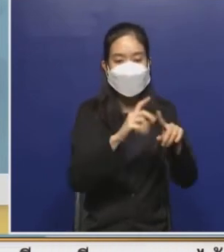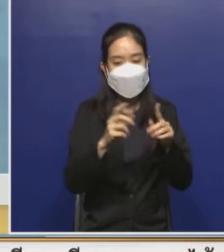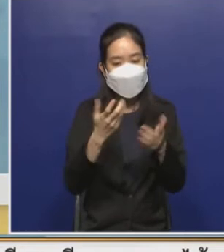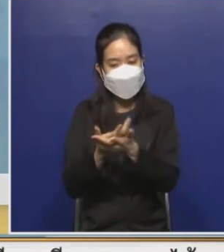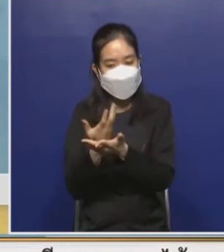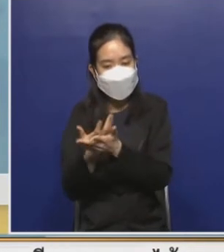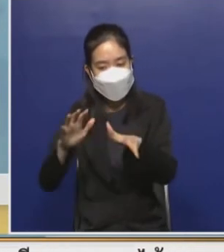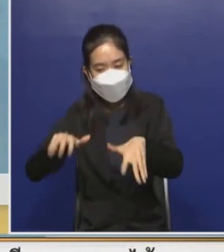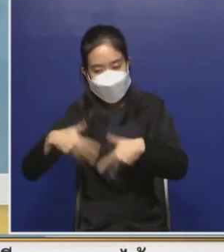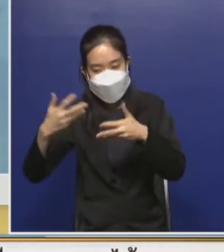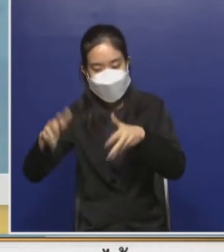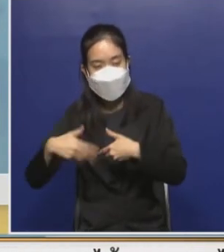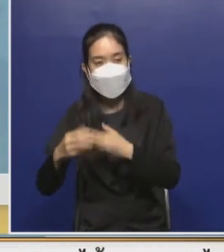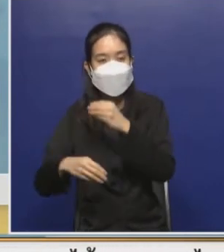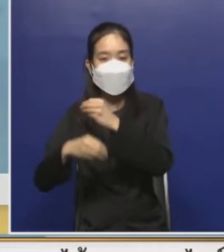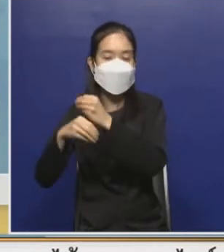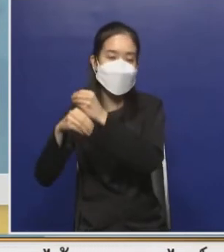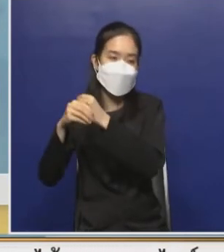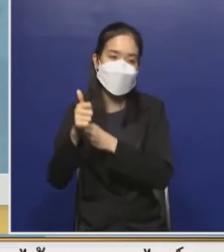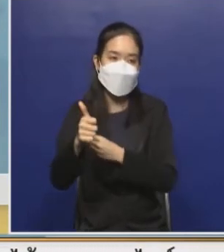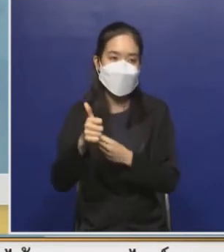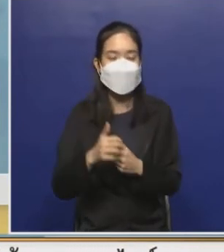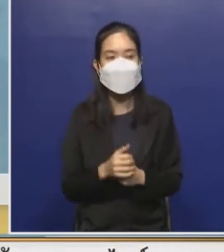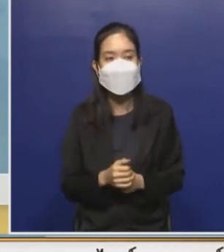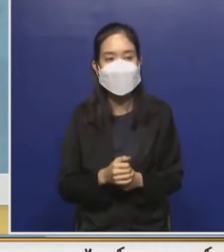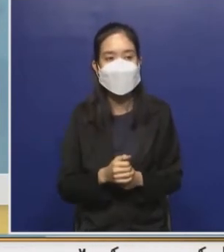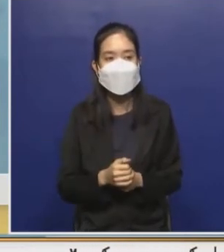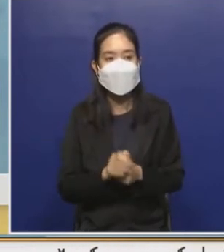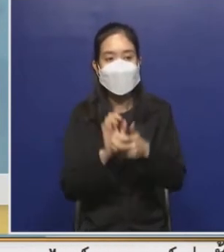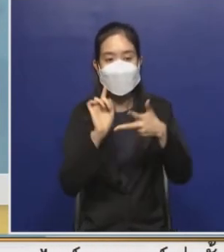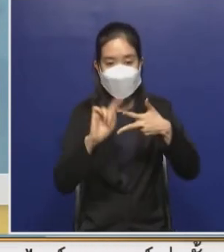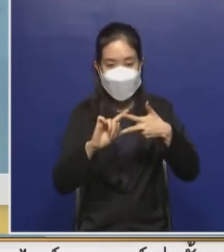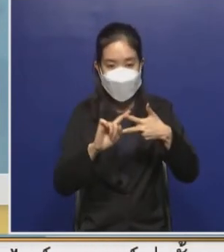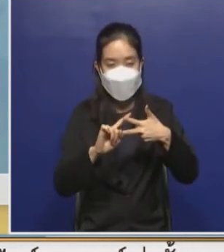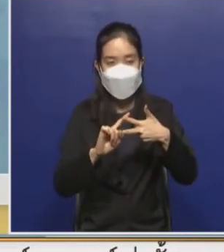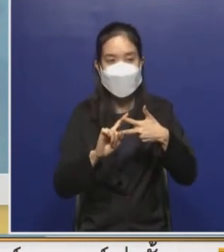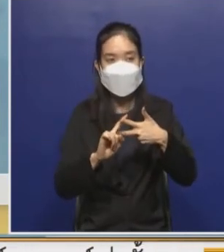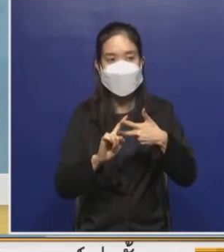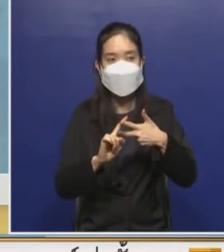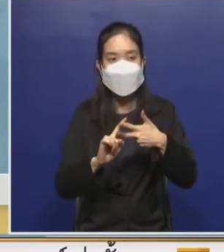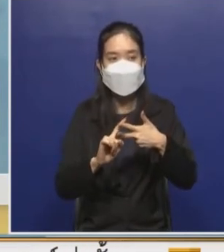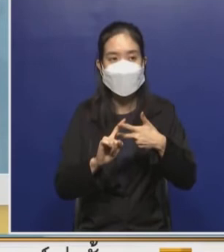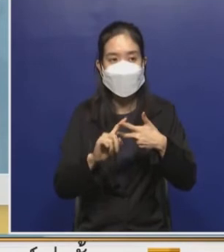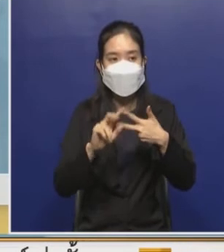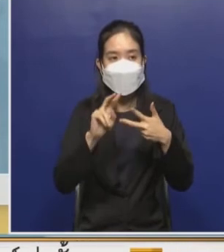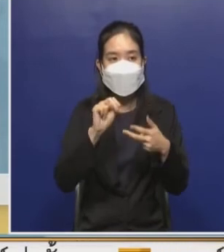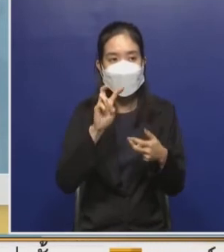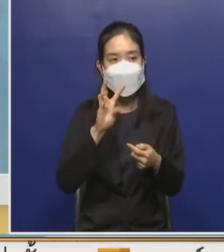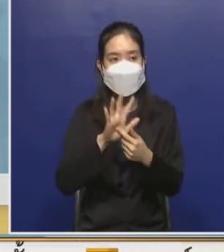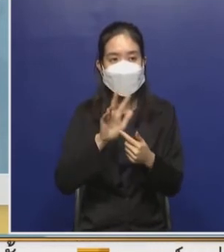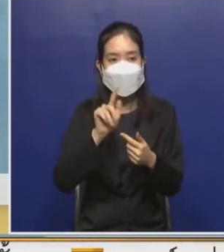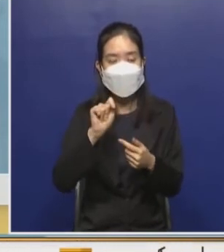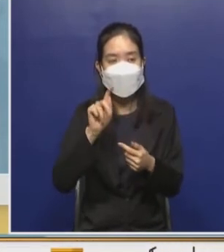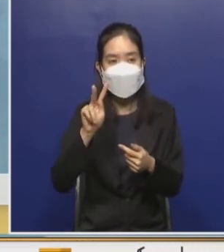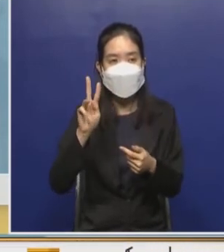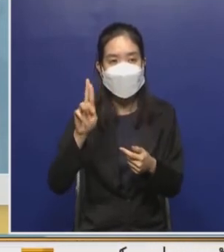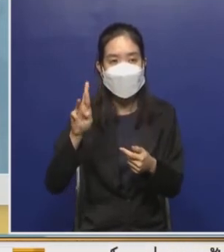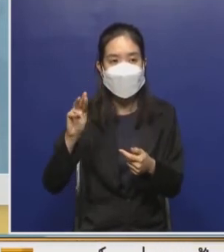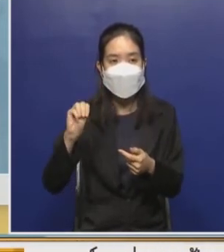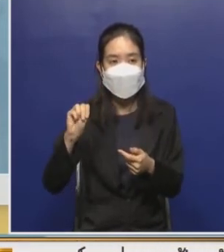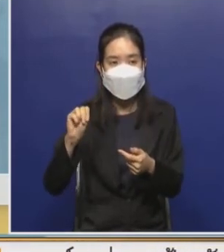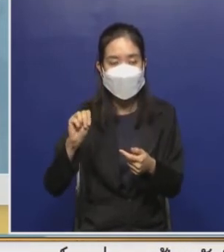คอนยอายของการครัเครื่อนประเทศสองนวักรรมจะต้สามารถทำให้รายได้เติบตุเร็วกวานี่